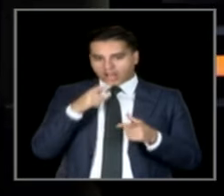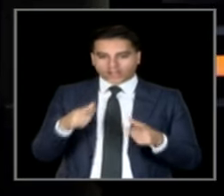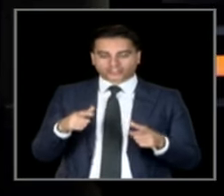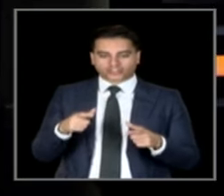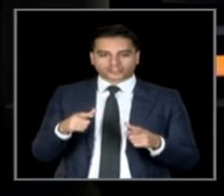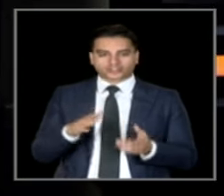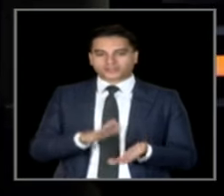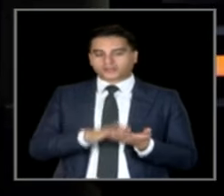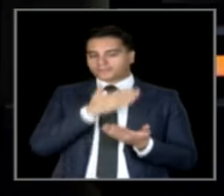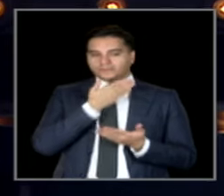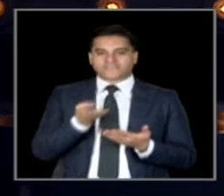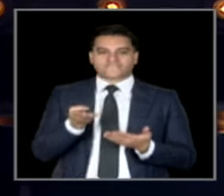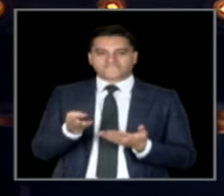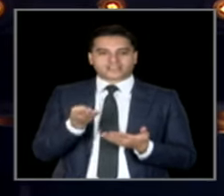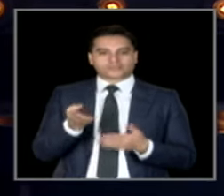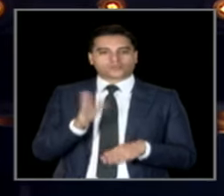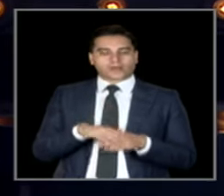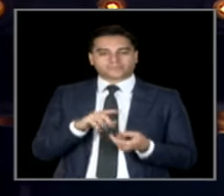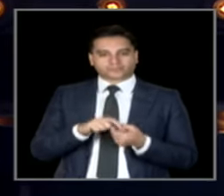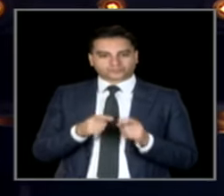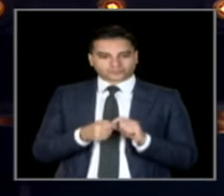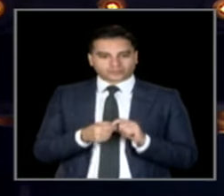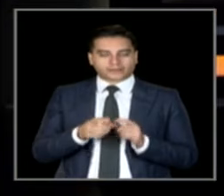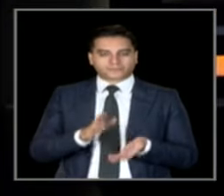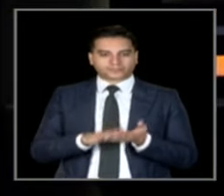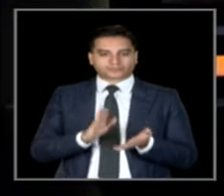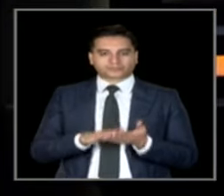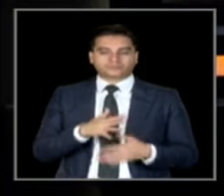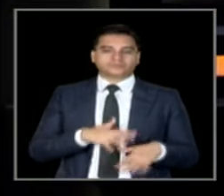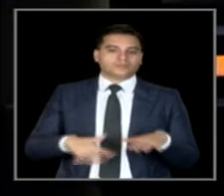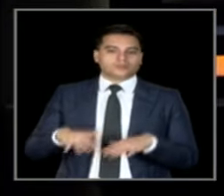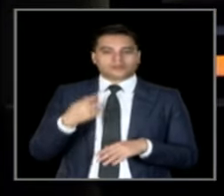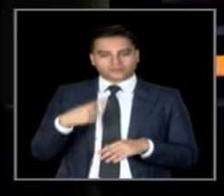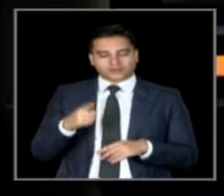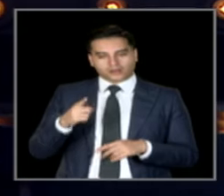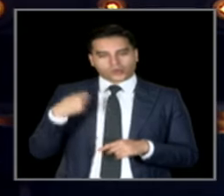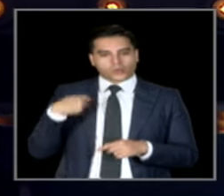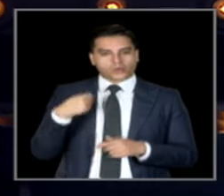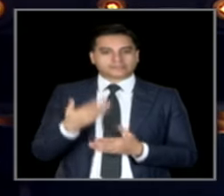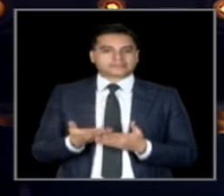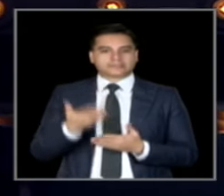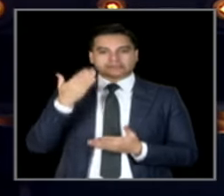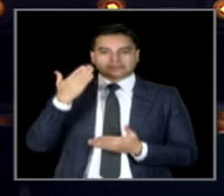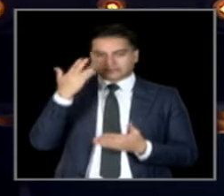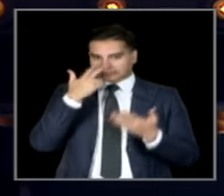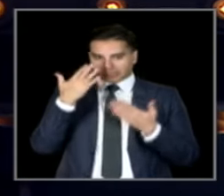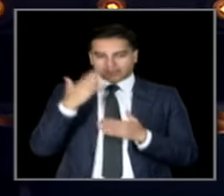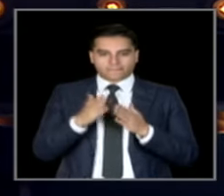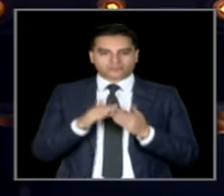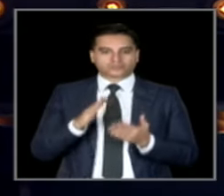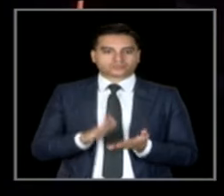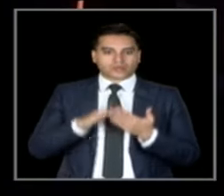المدعم وأسس الجمعيات التعاونية الاستهلاكية. أعظم وزير تموين في تاريخ